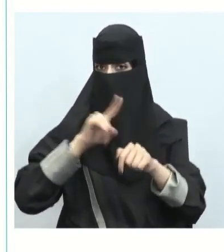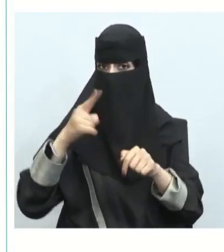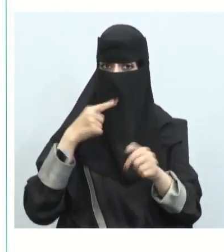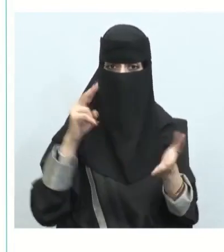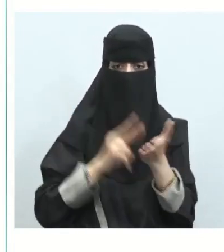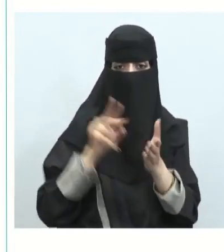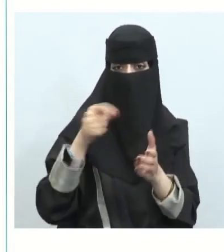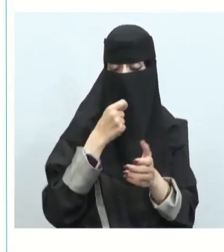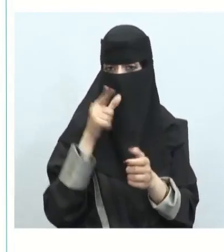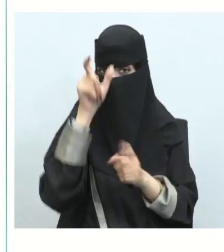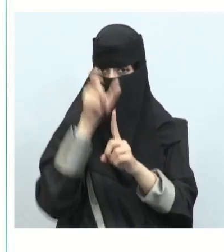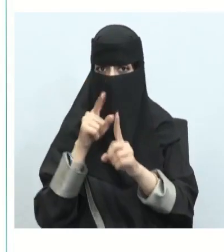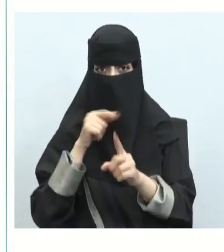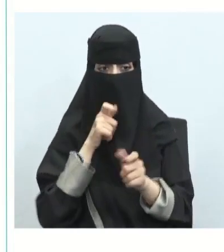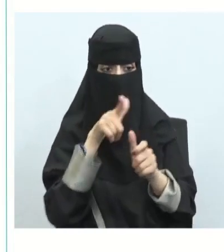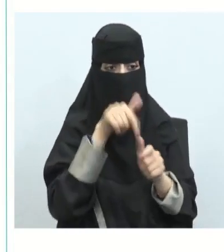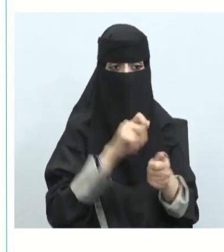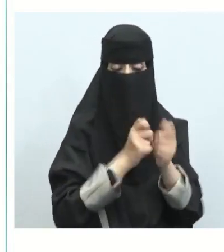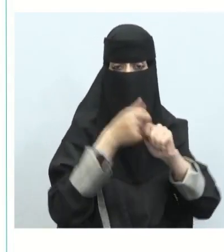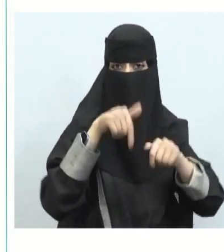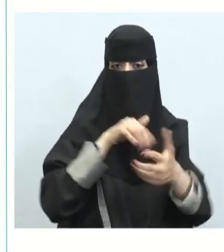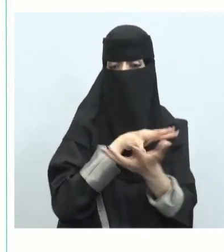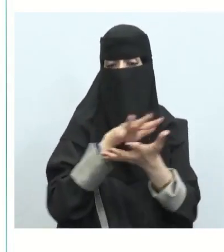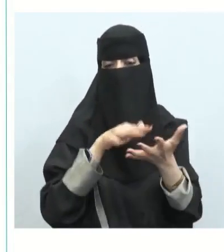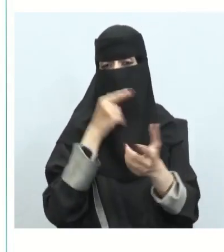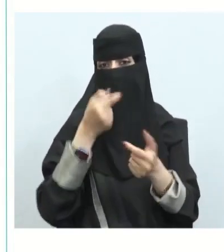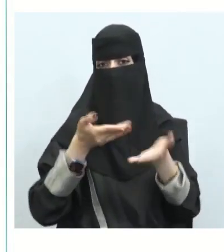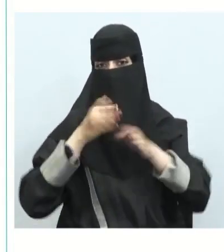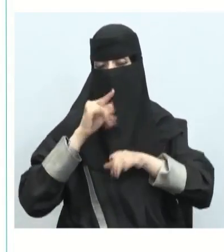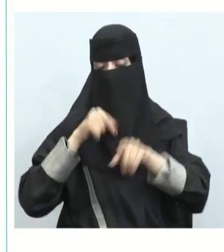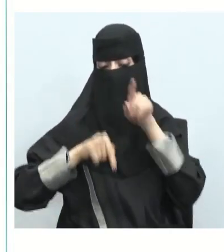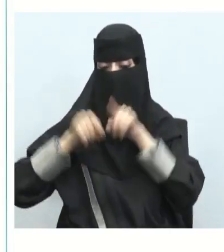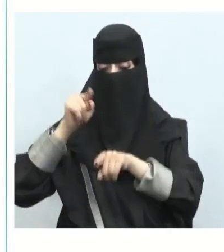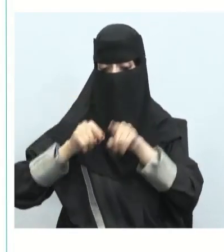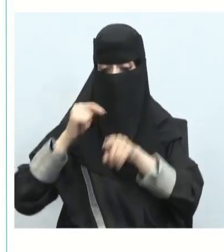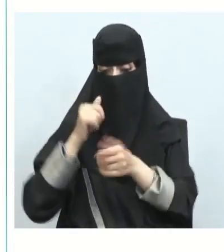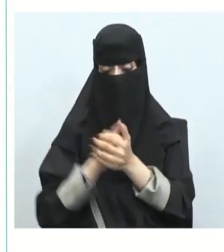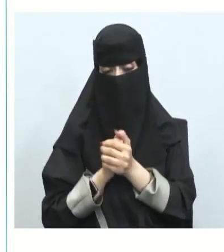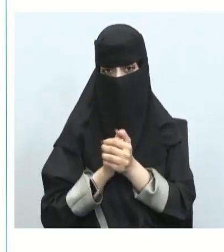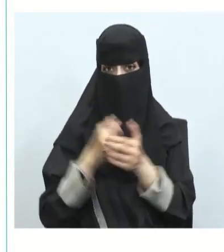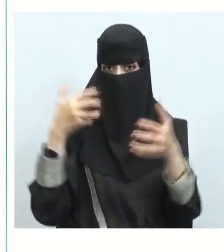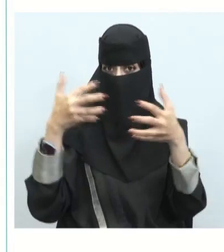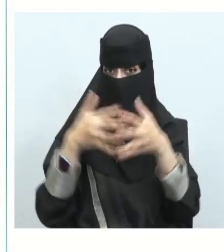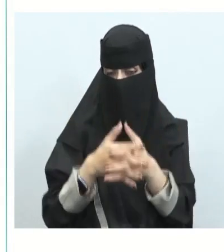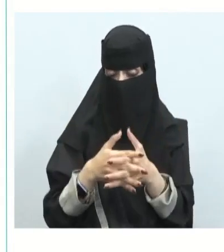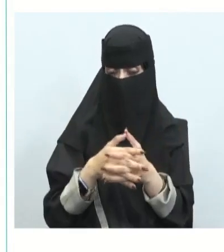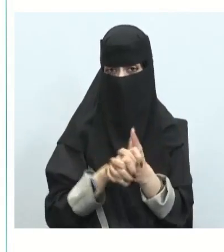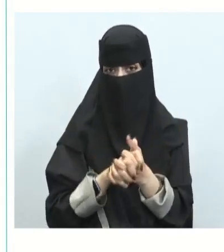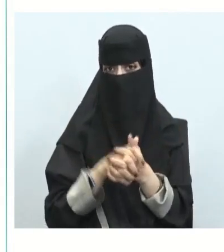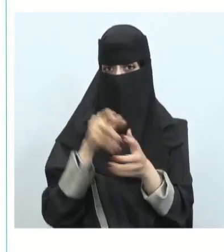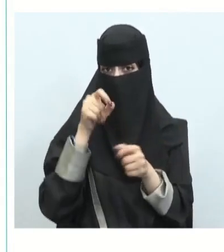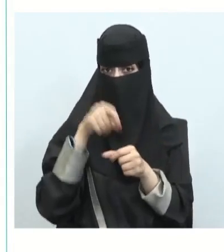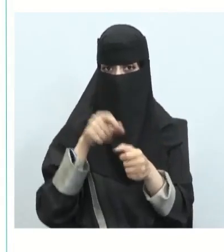تعبر لرايه لم يخبرونه وبالتالي قد تكون ضررها اكبر مقارنه بحين ما نشرك في